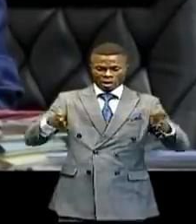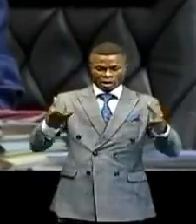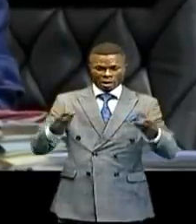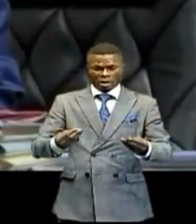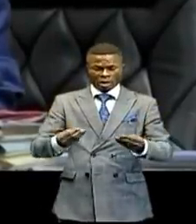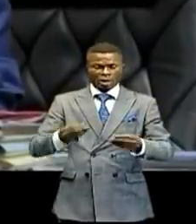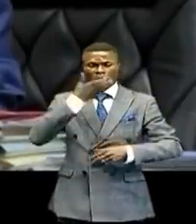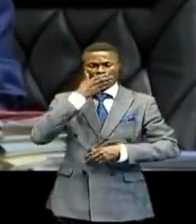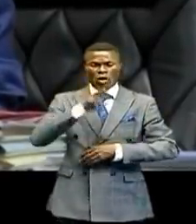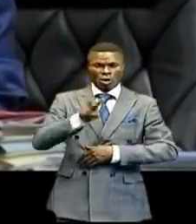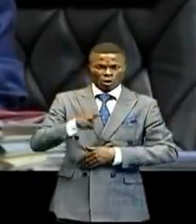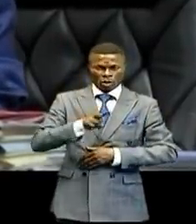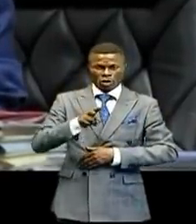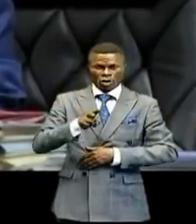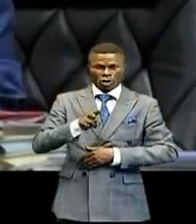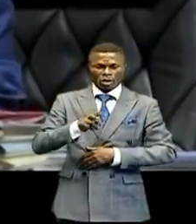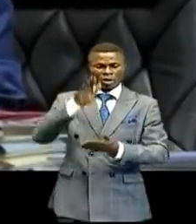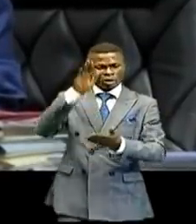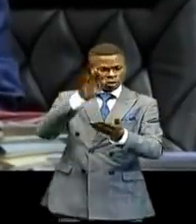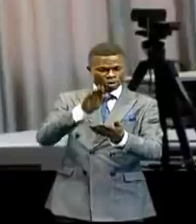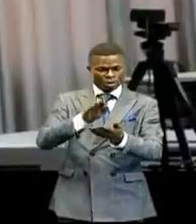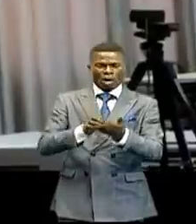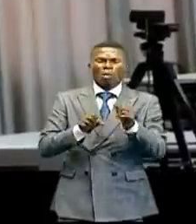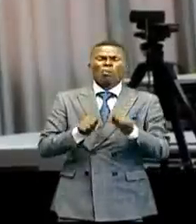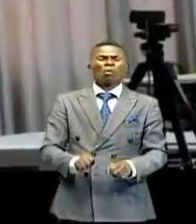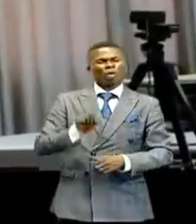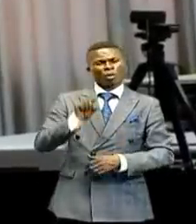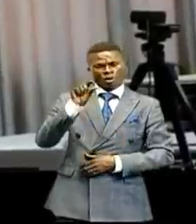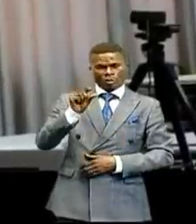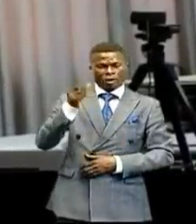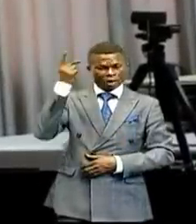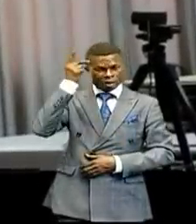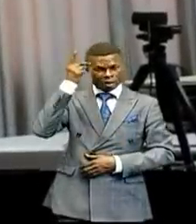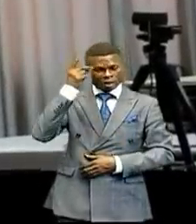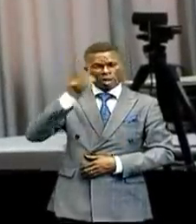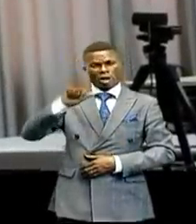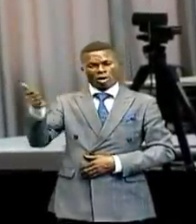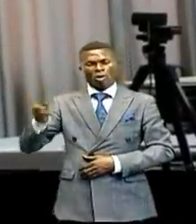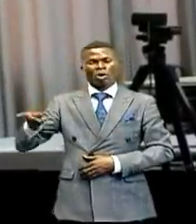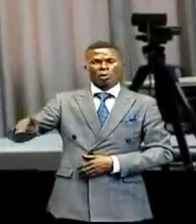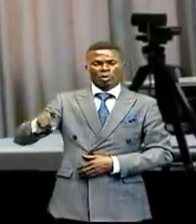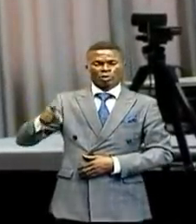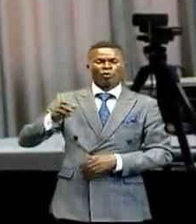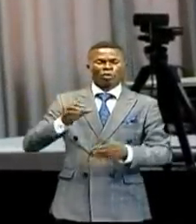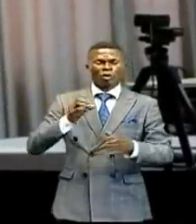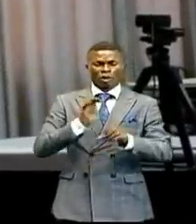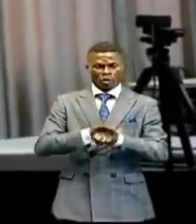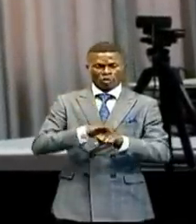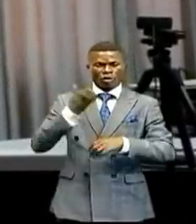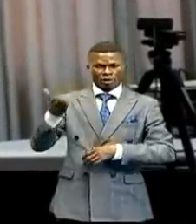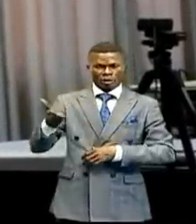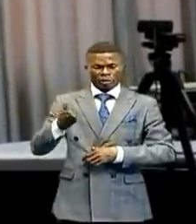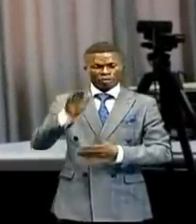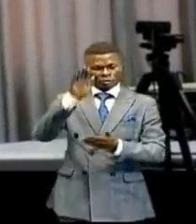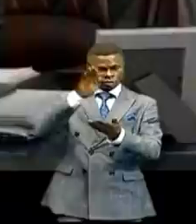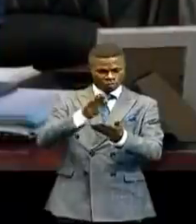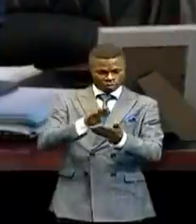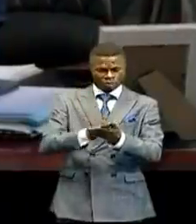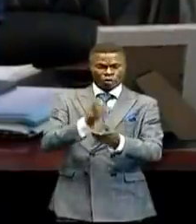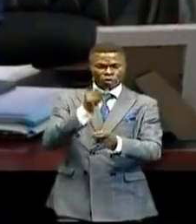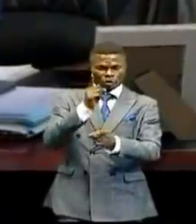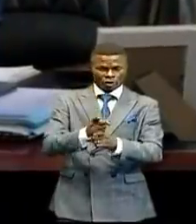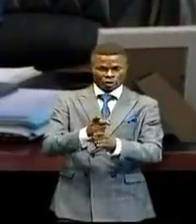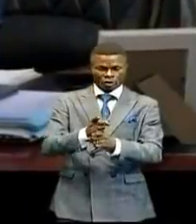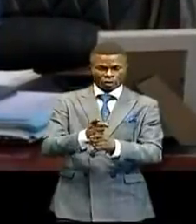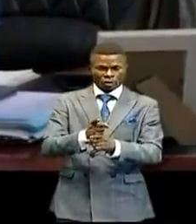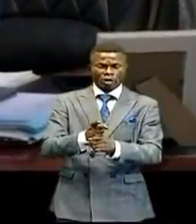à la COVID-19 corrélée à une baisse des décès à Kinshasa et dans toute la province active. Une diminution sensible du